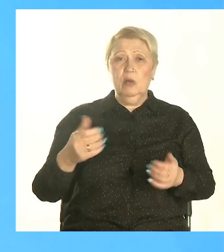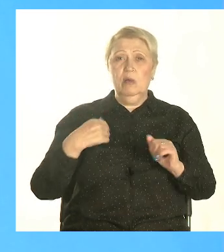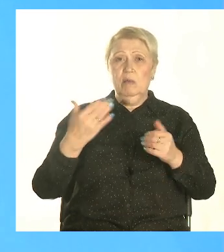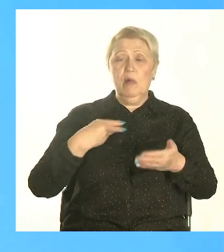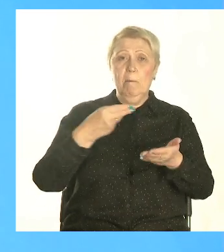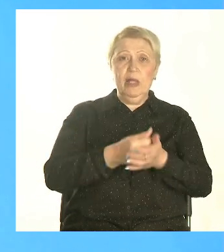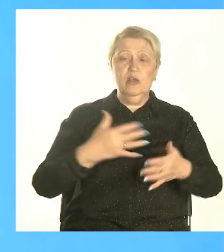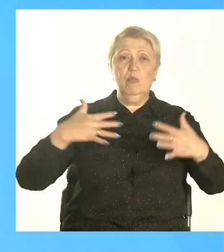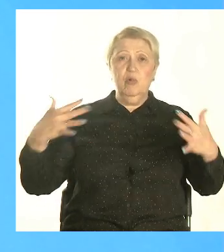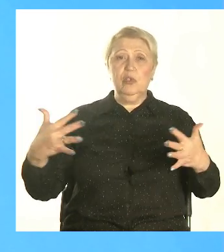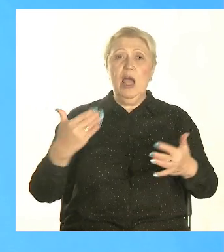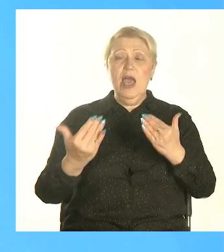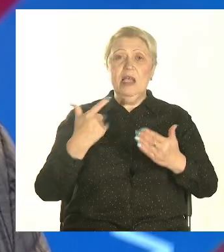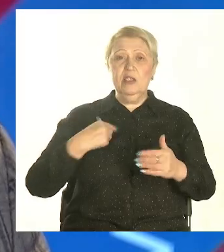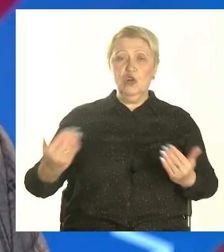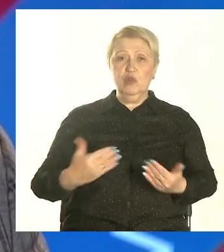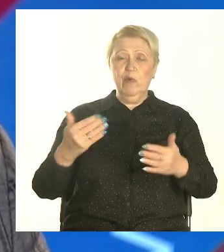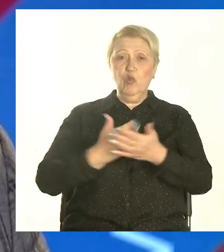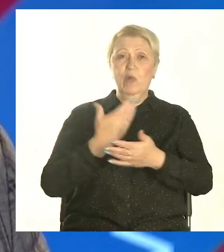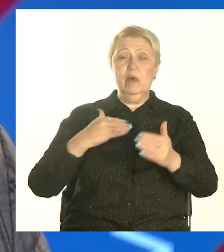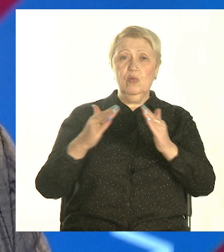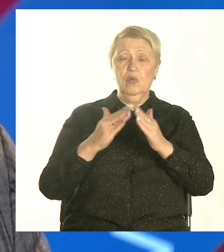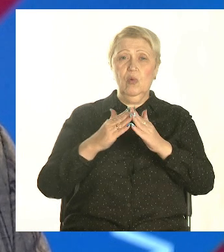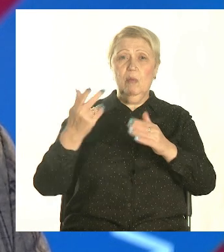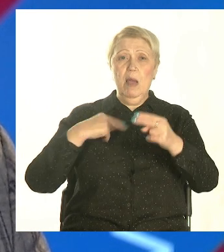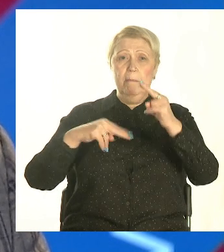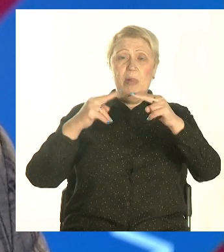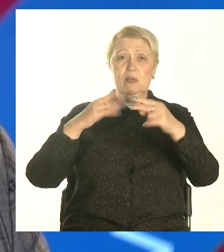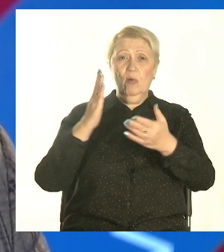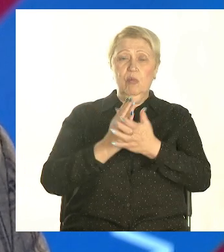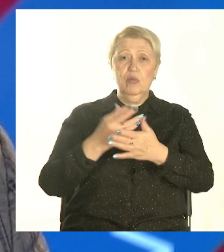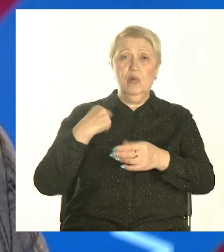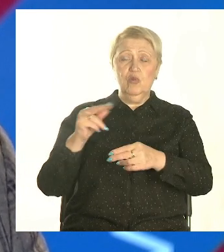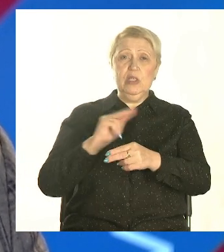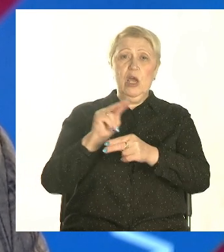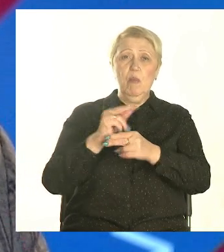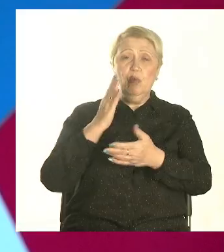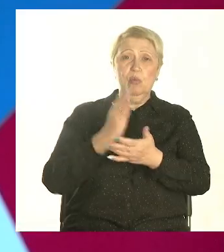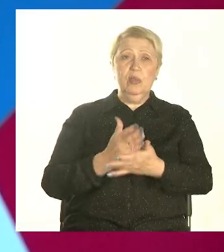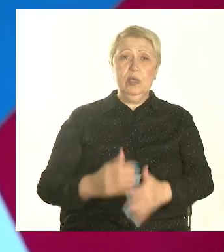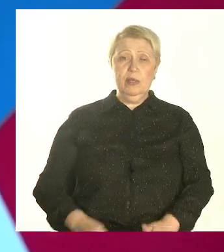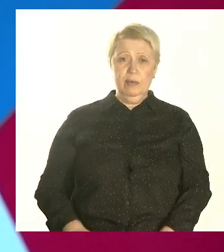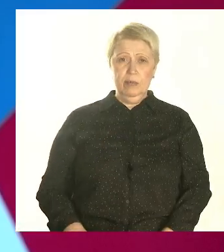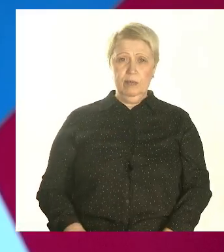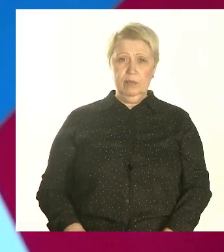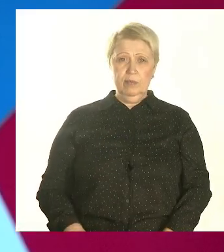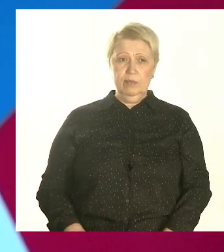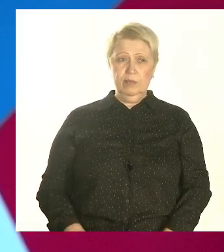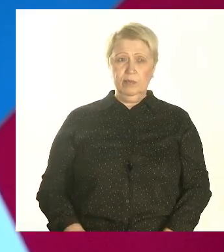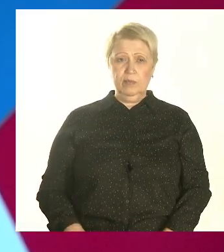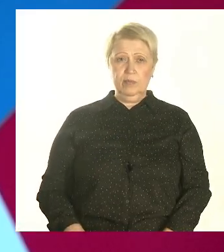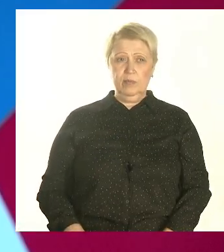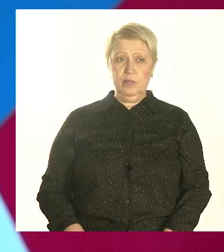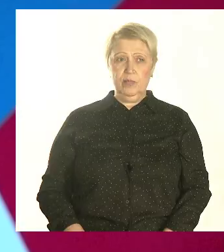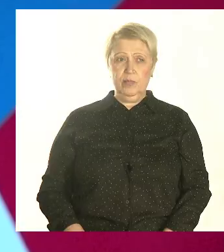больше. Если я живу где-то в новостройке, и понимаю, что у меня в районе еще 2 года будут ремонты идти, то мне, в принципе, как будто нормально, я даже экономлю.